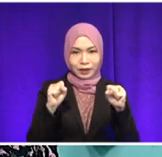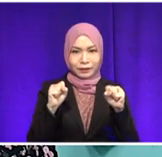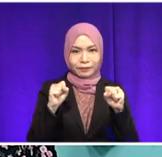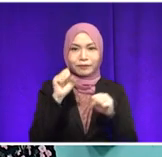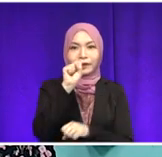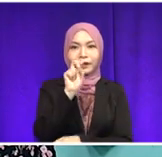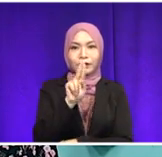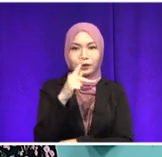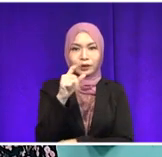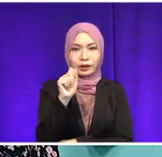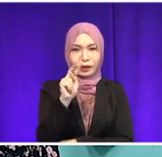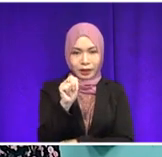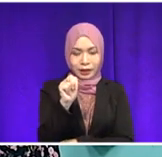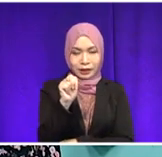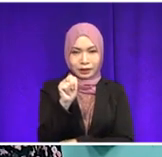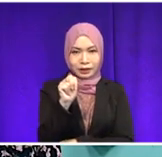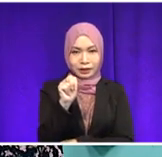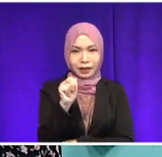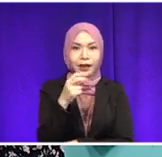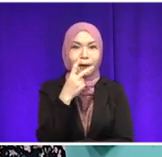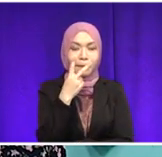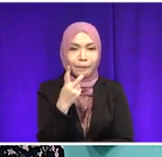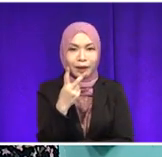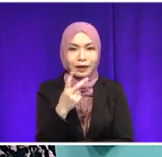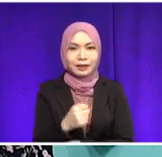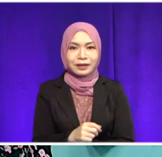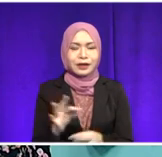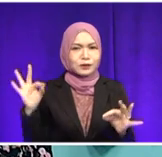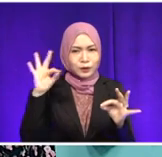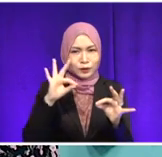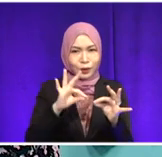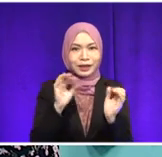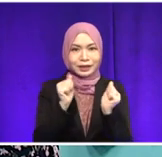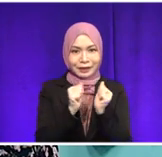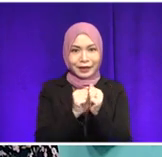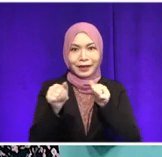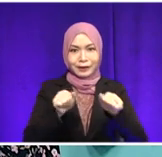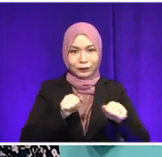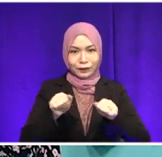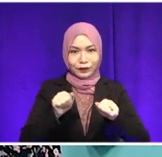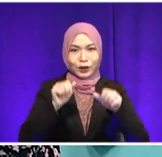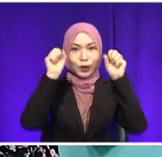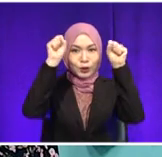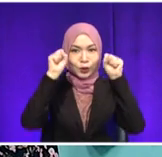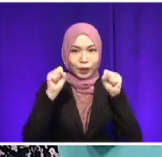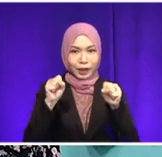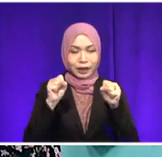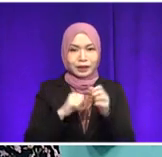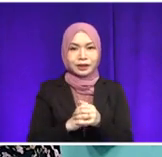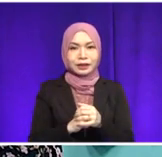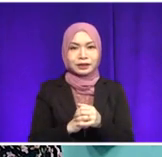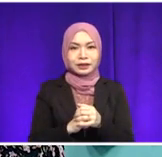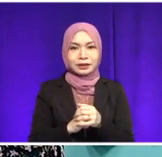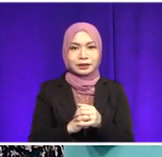diterangkan secara spesifik nampaklah saat itu Macam mana Jadi kita perlulah apa membincangkannya berdasarkan